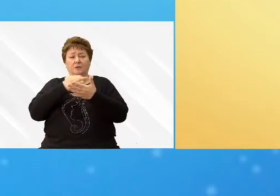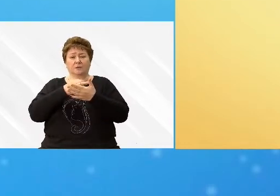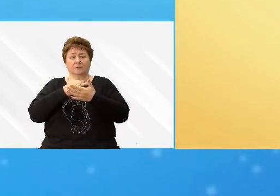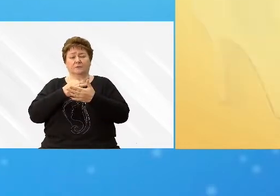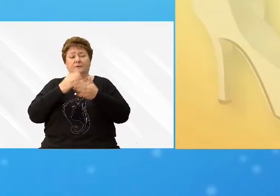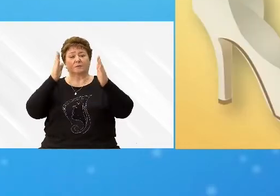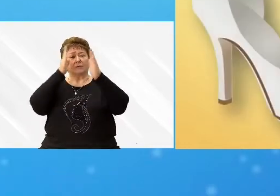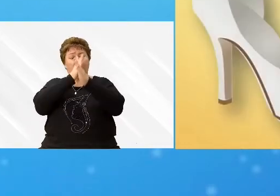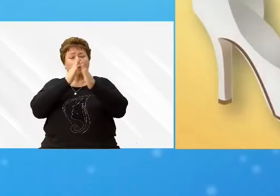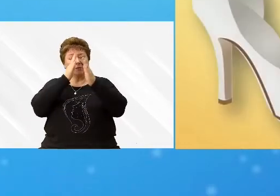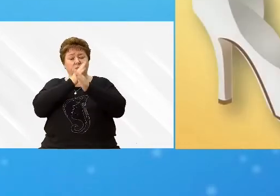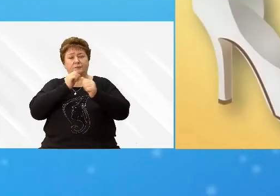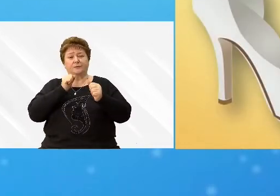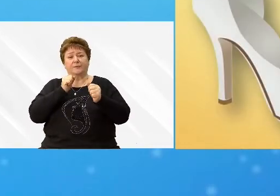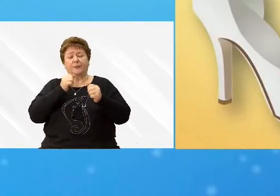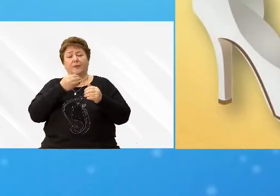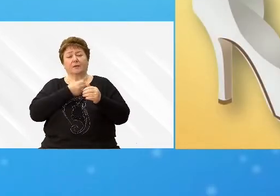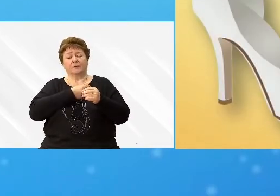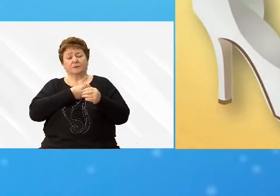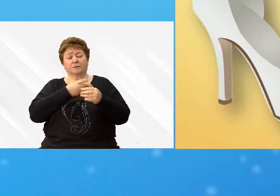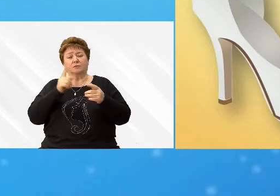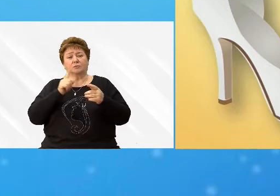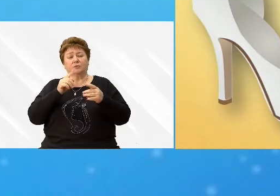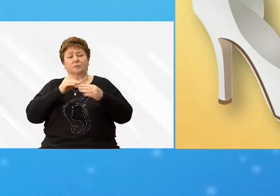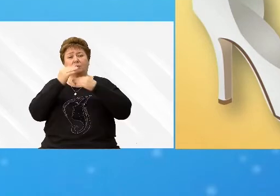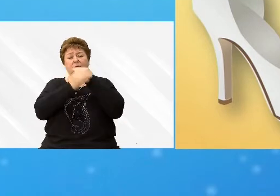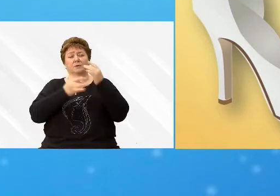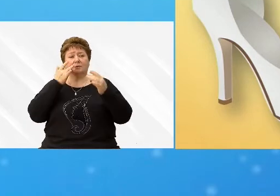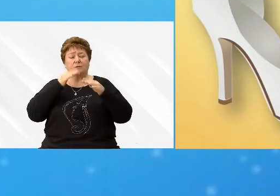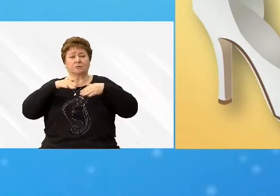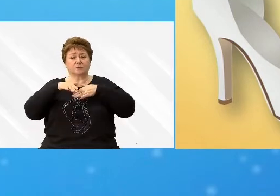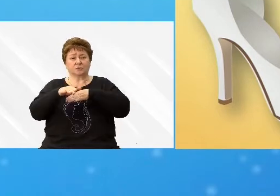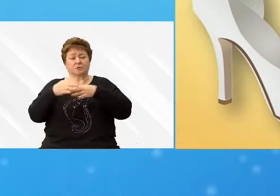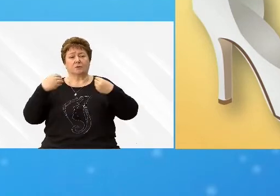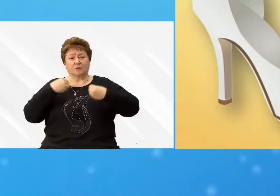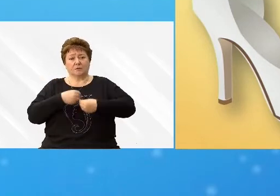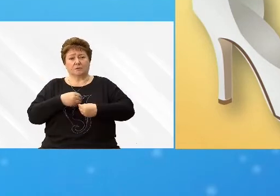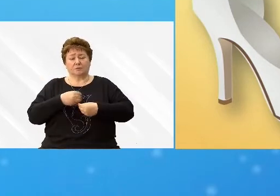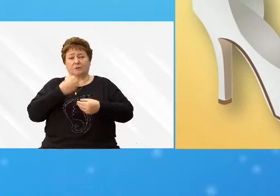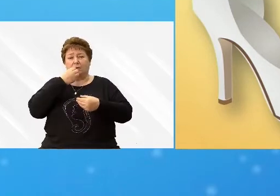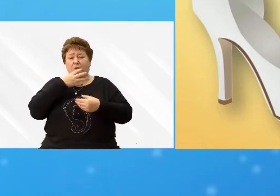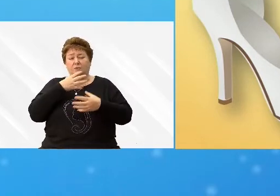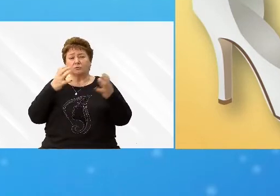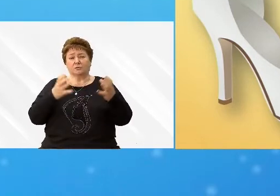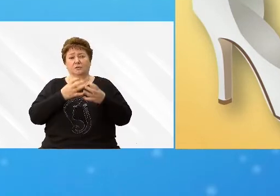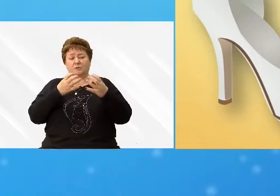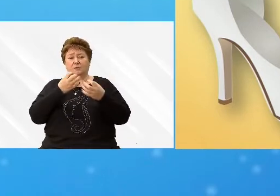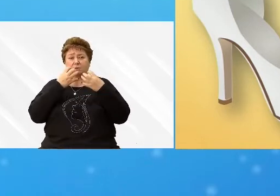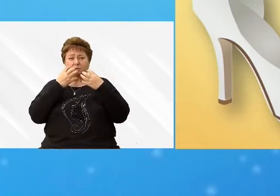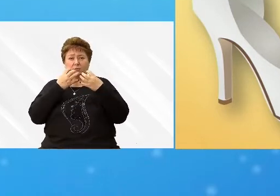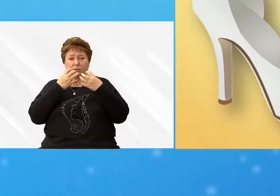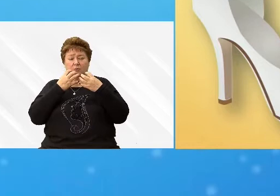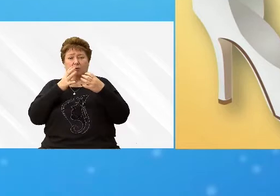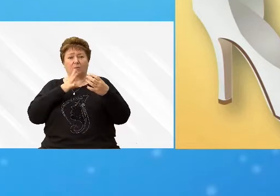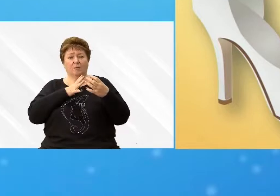погоде желательно чтобы ткани из которых сшита одежда хорошо сохраняли тепло